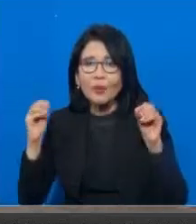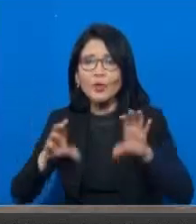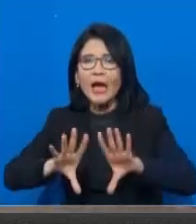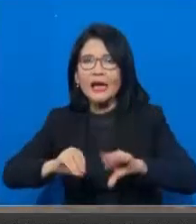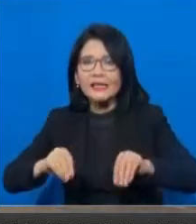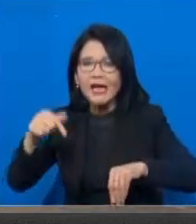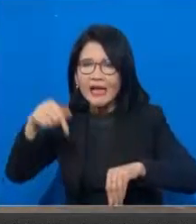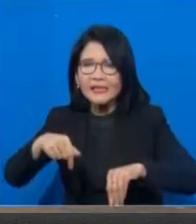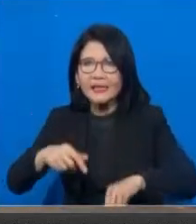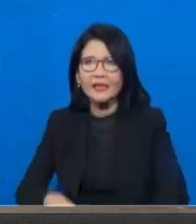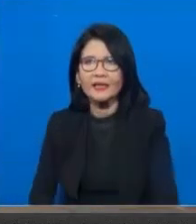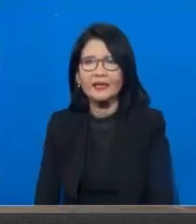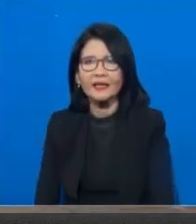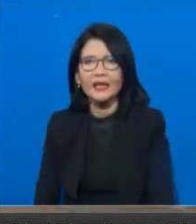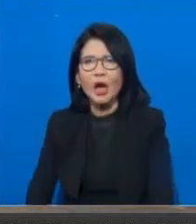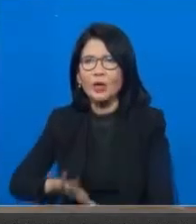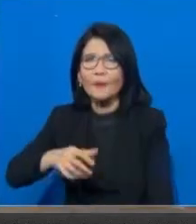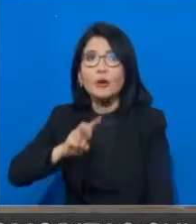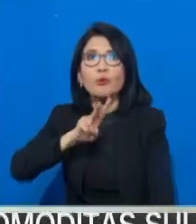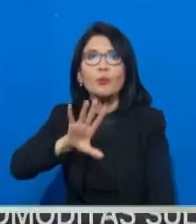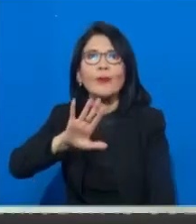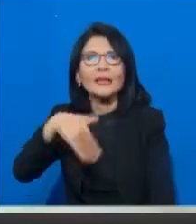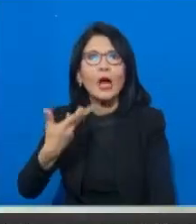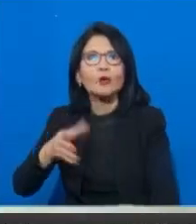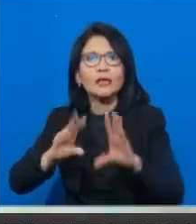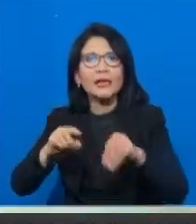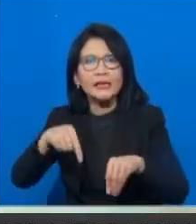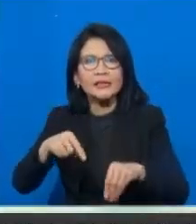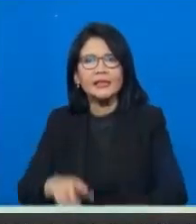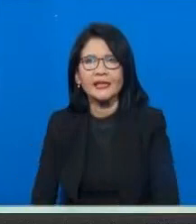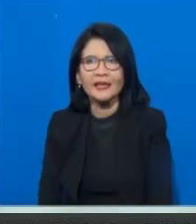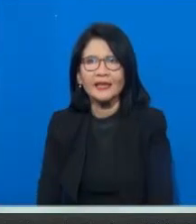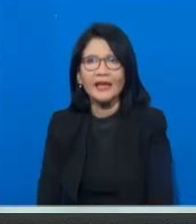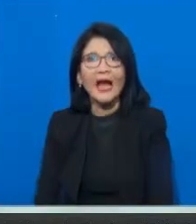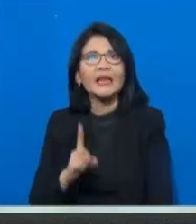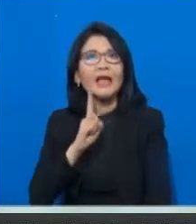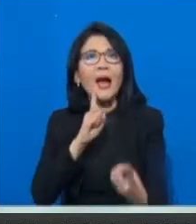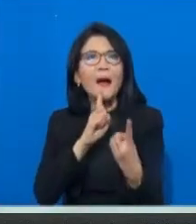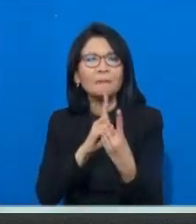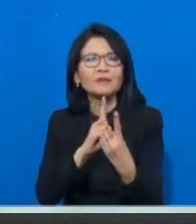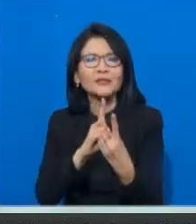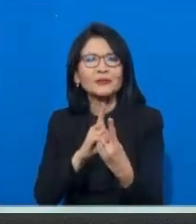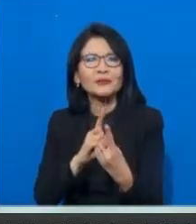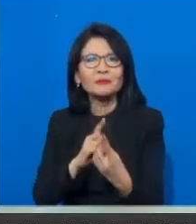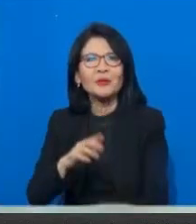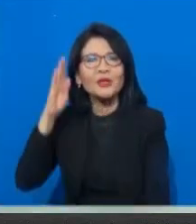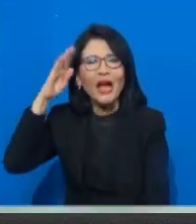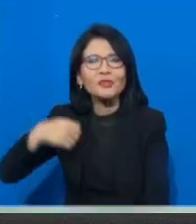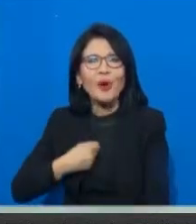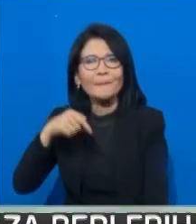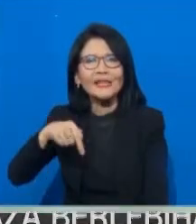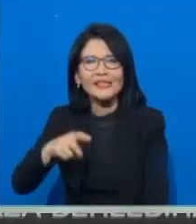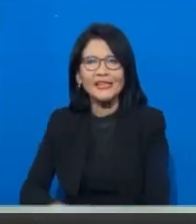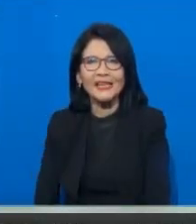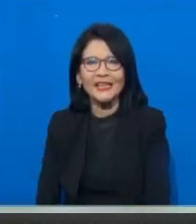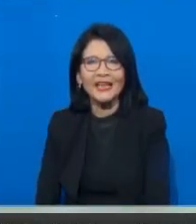di pabrik misoa ini selama lebih dari 25 tahun. Di tempat ini pula dia bertemu sang belahan jiwa Pak Abu. Sang suami